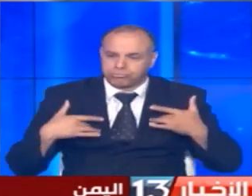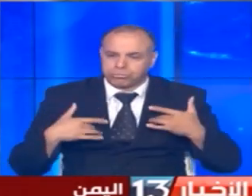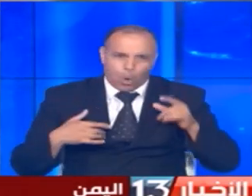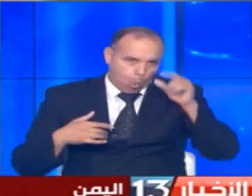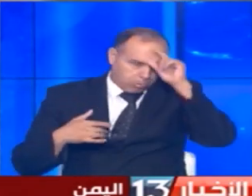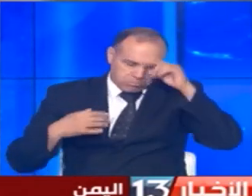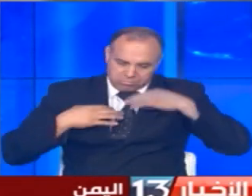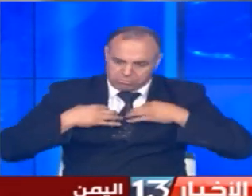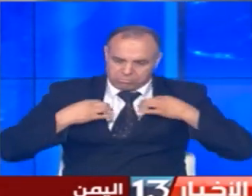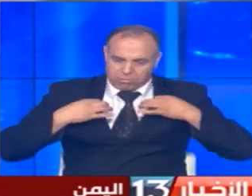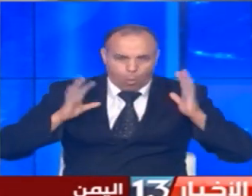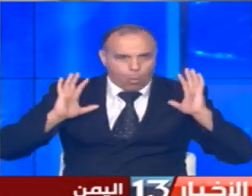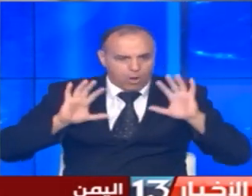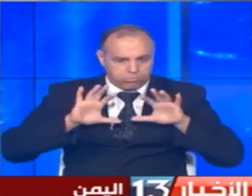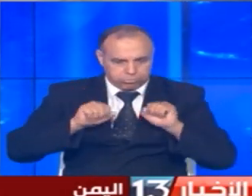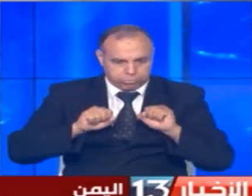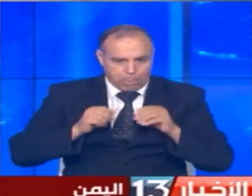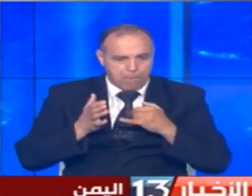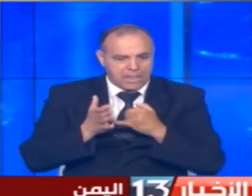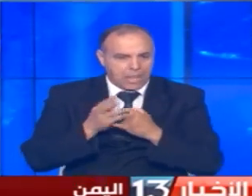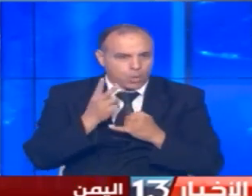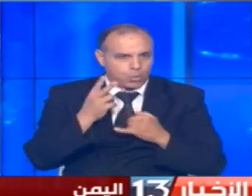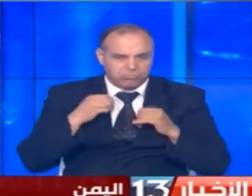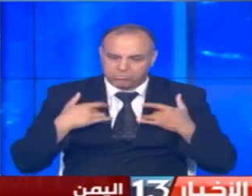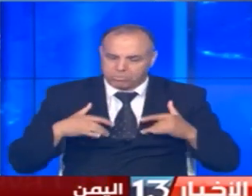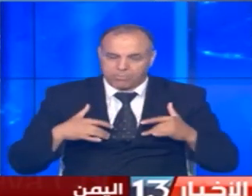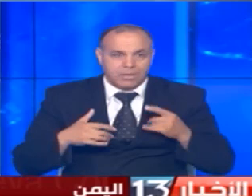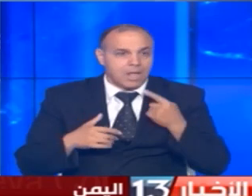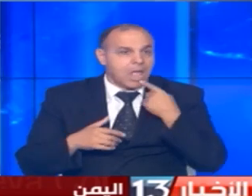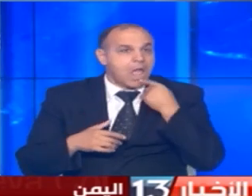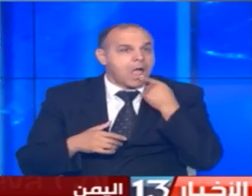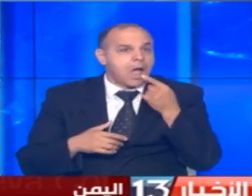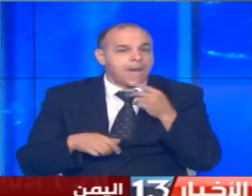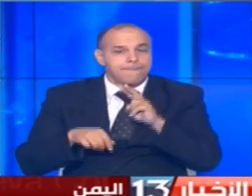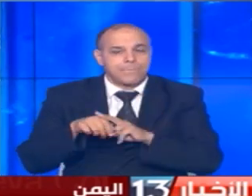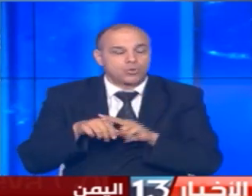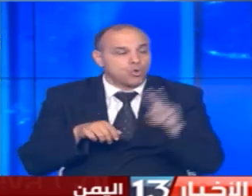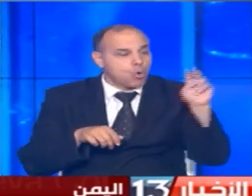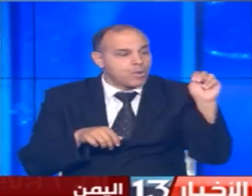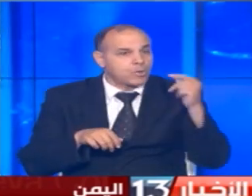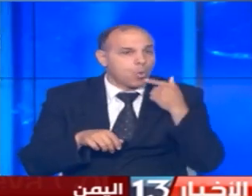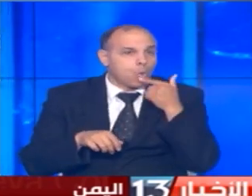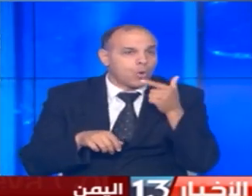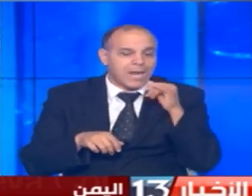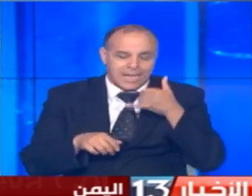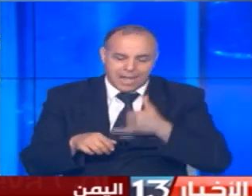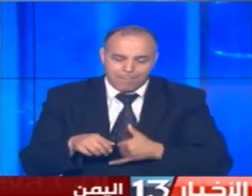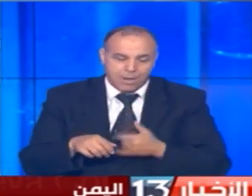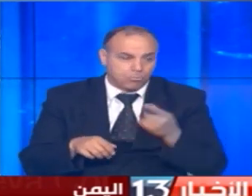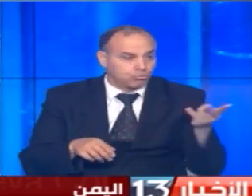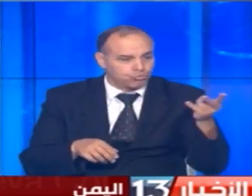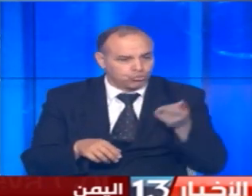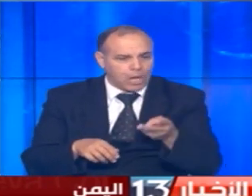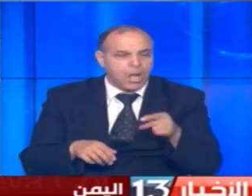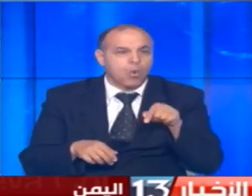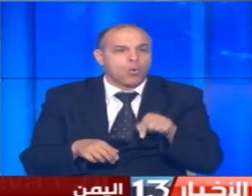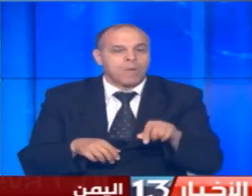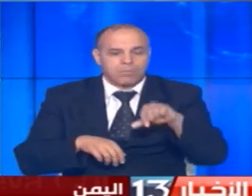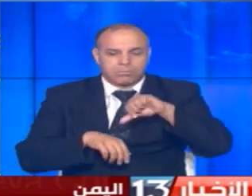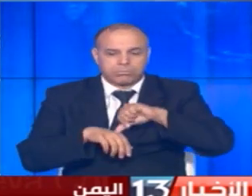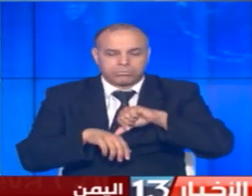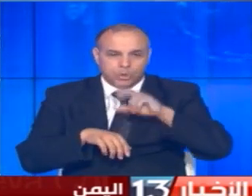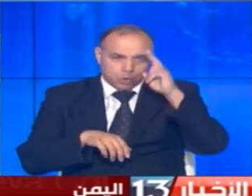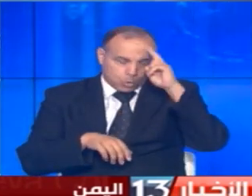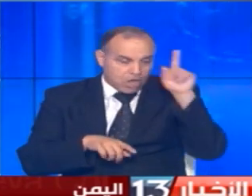الحوثيين الذين يسيطرون على المدينتين. في الأثناء وصل المبعوث الأممي الخاص إلى اليمن مارتن جريفيث اليوم إلى العاصمة